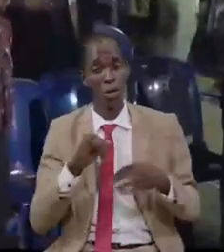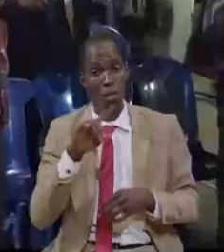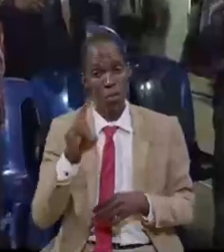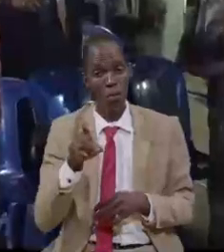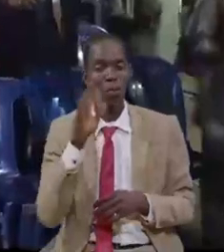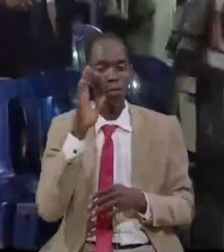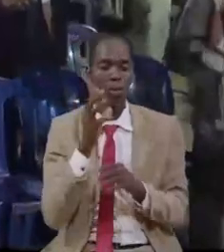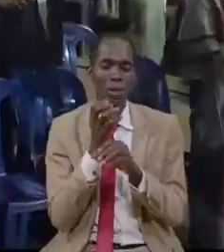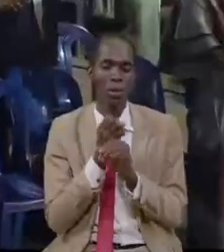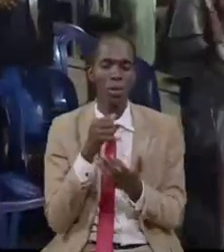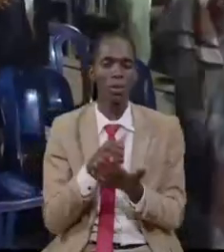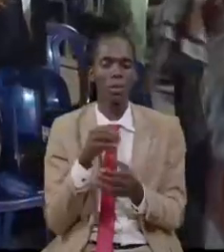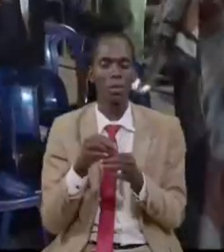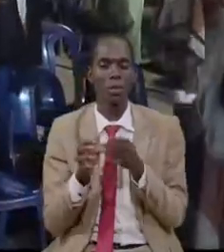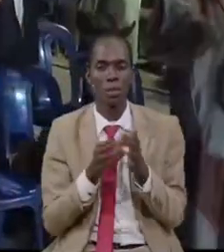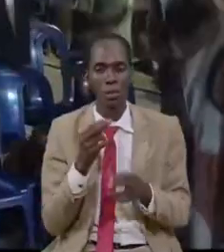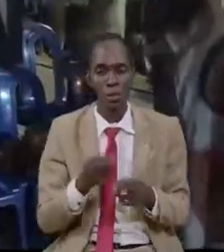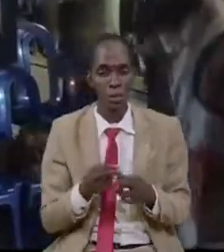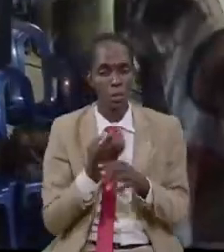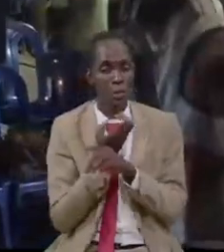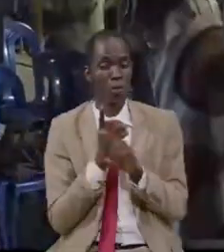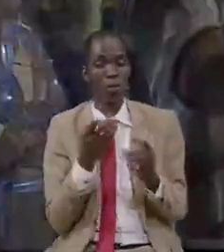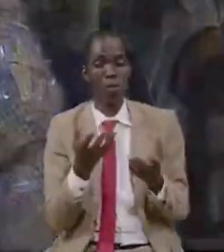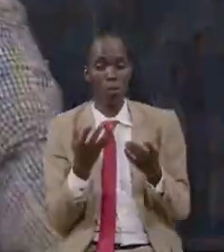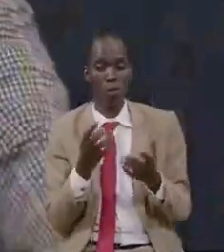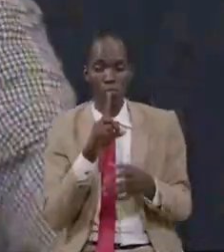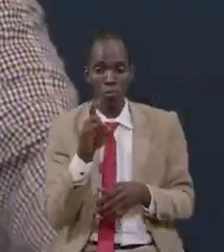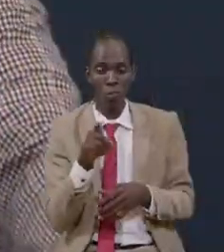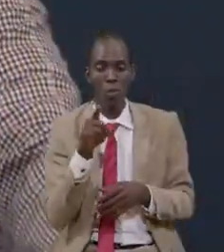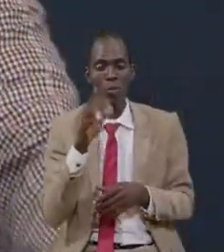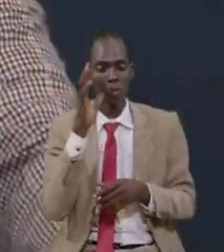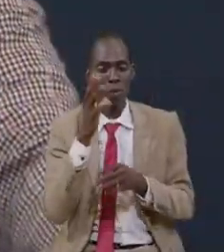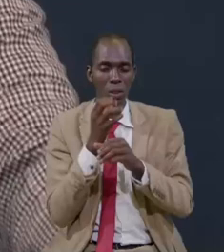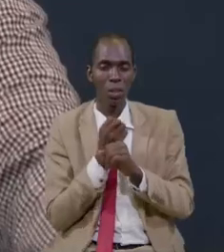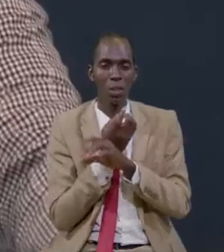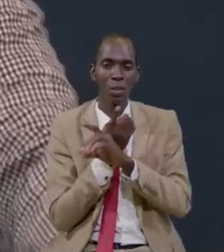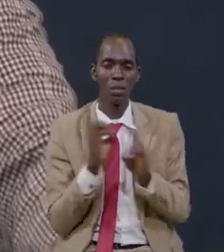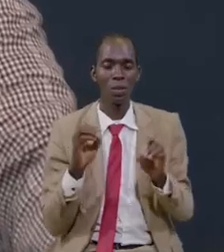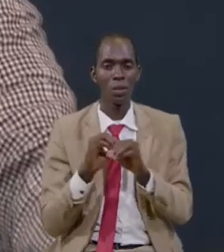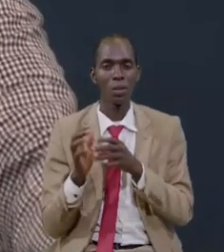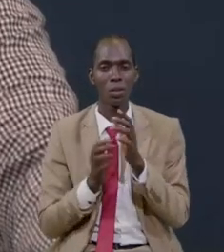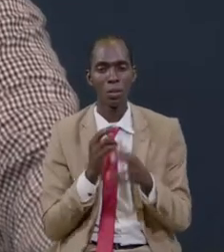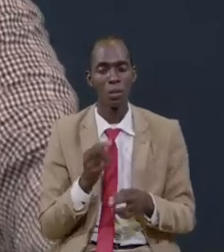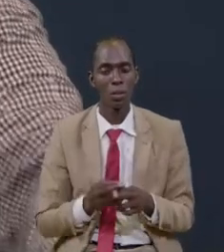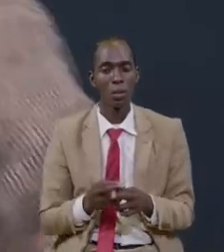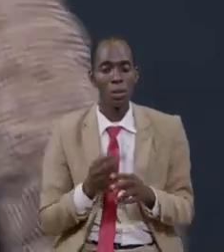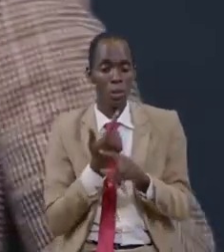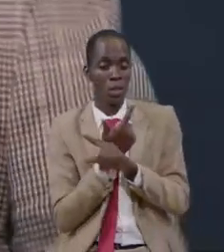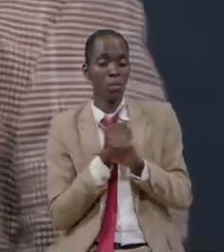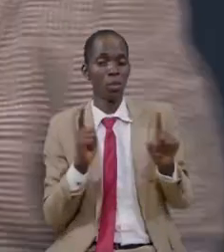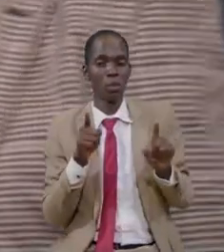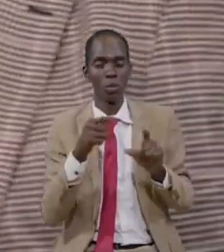l'auras. La délivrance, tu l'auras. La libération, tu l'as ce